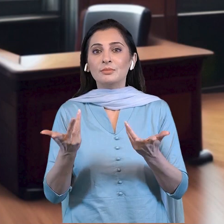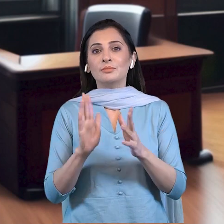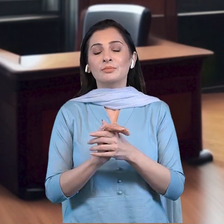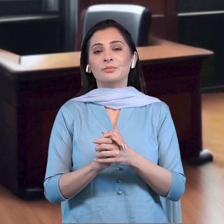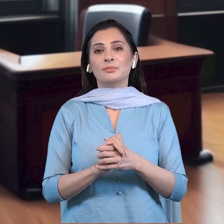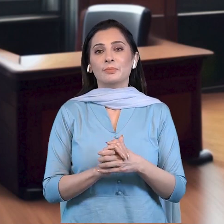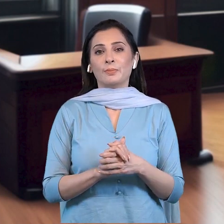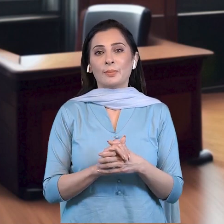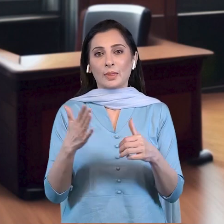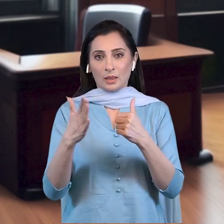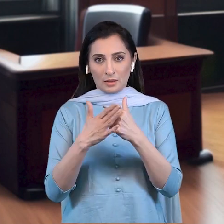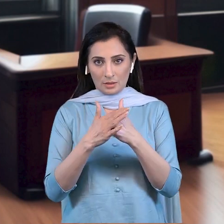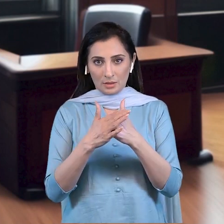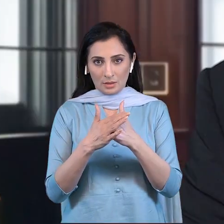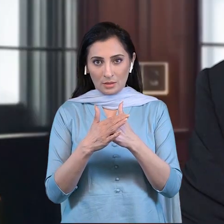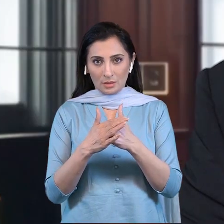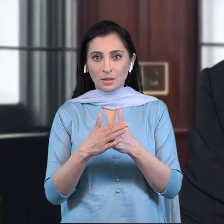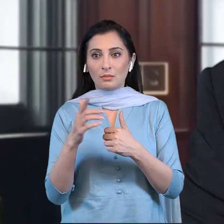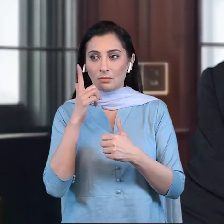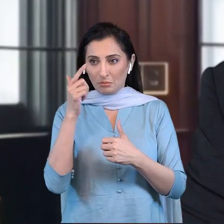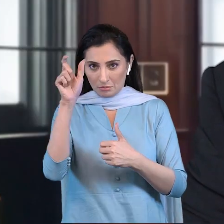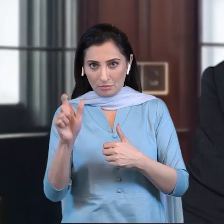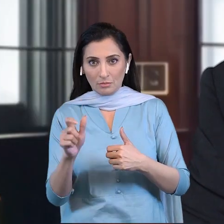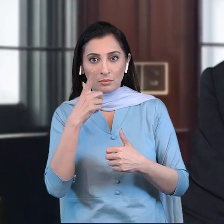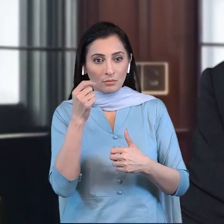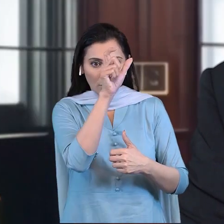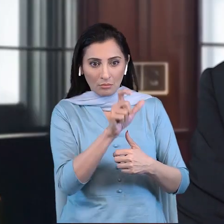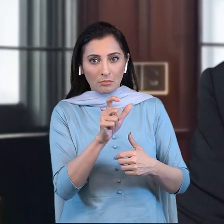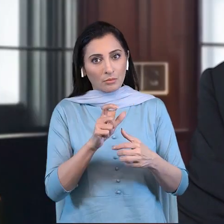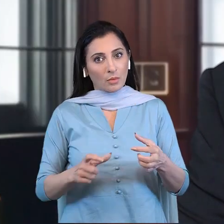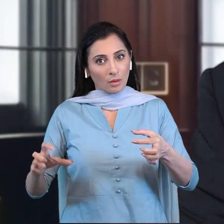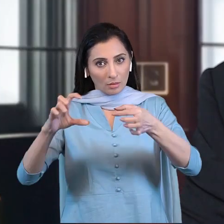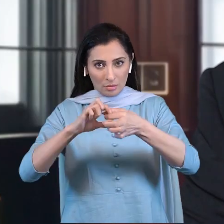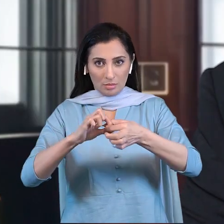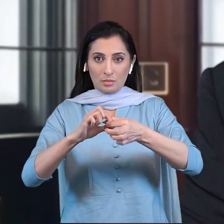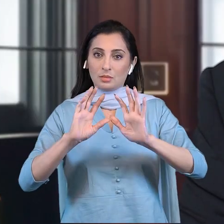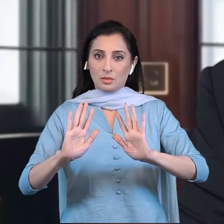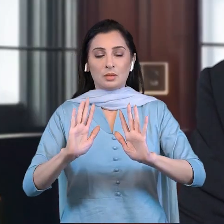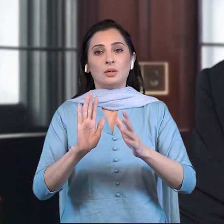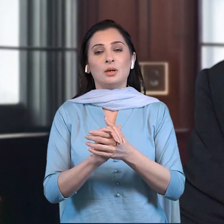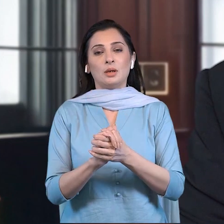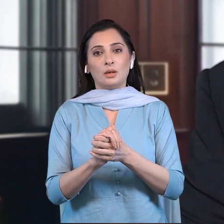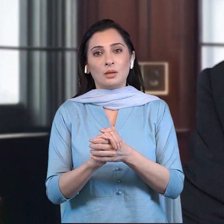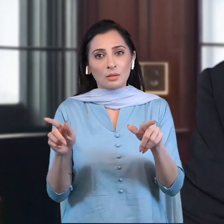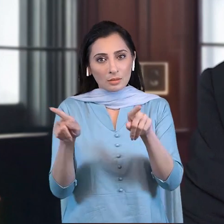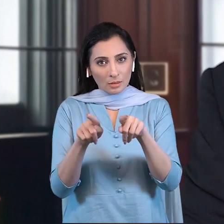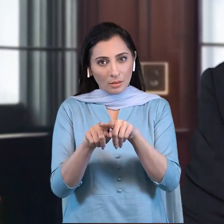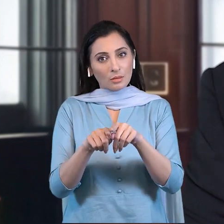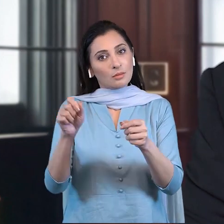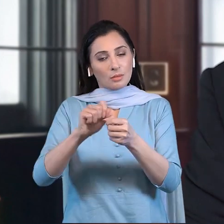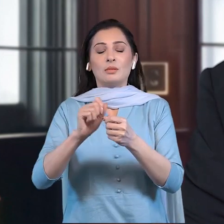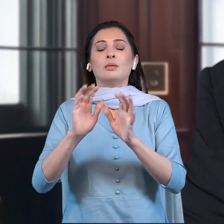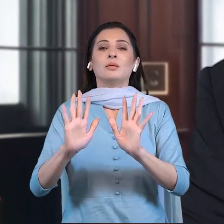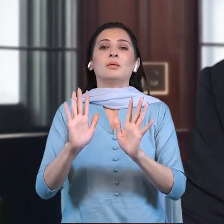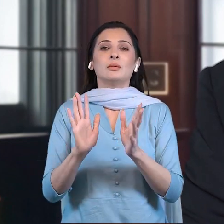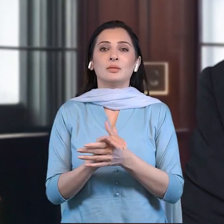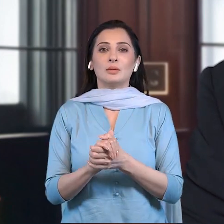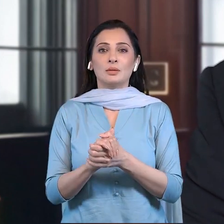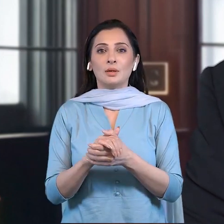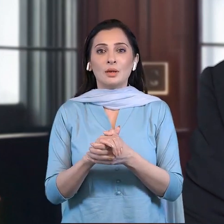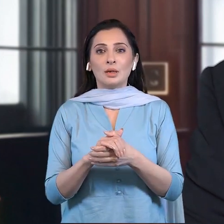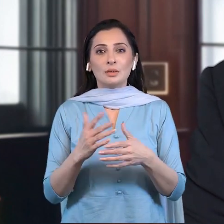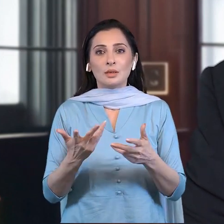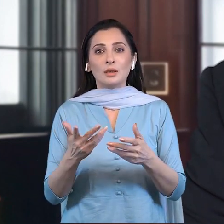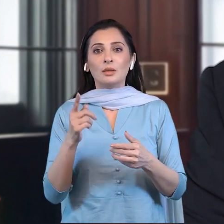کا مقصد یہ ہے کہ ایک رشتہ اسٹیبلش کرنا ہوتا ہے بٹوین میاں بیوی کے درمیان میں،